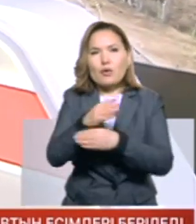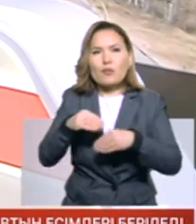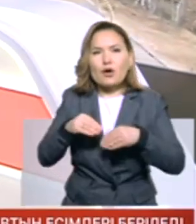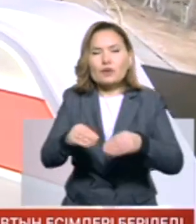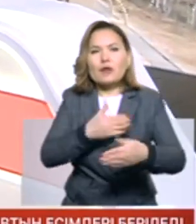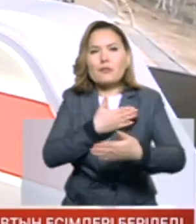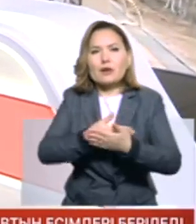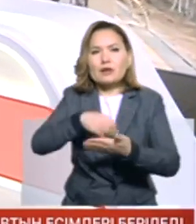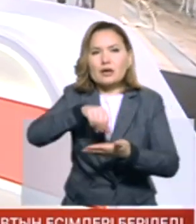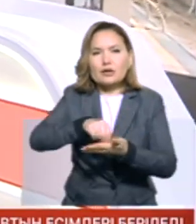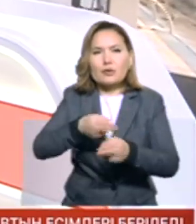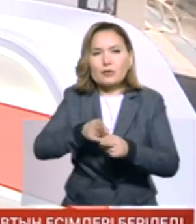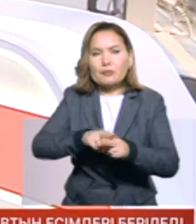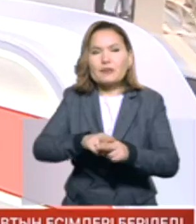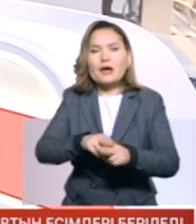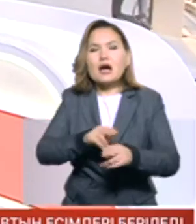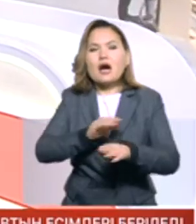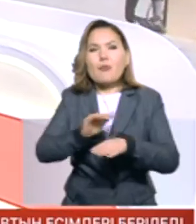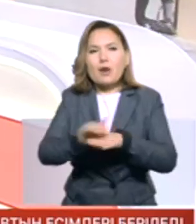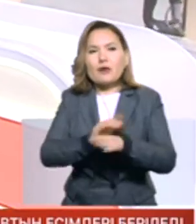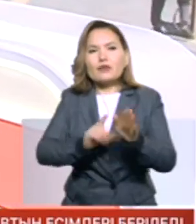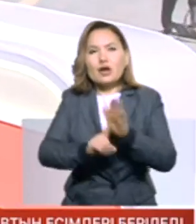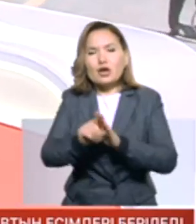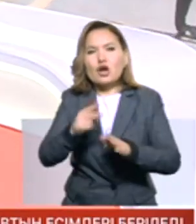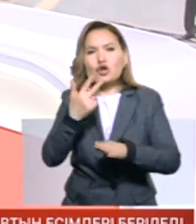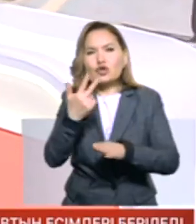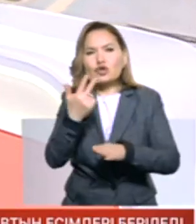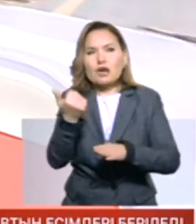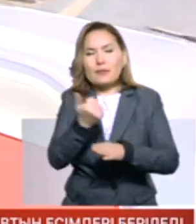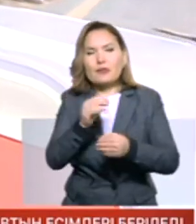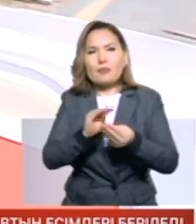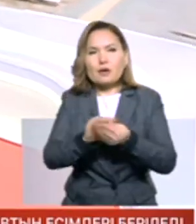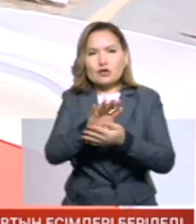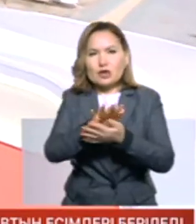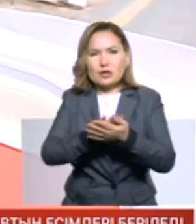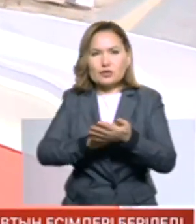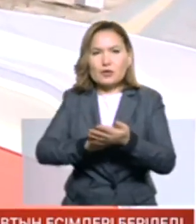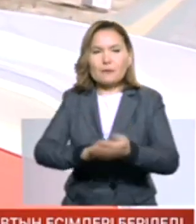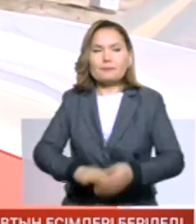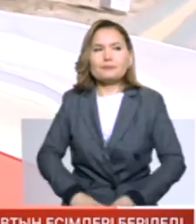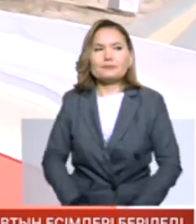қолдап белсенді атсалысуда. Игі бастама осымен үшінші апта жалғасын тауып келеді.